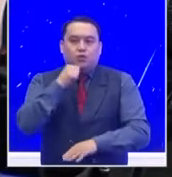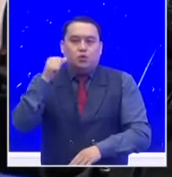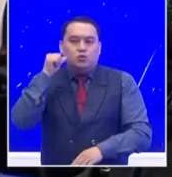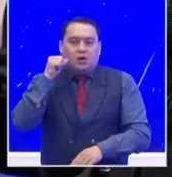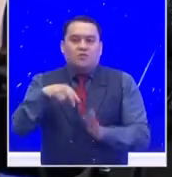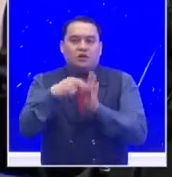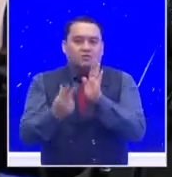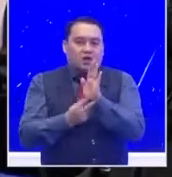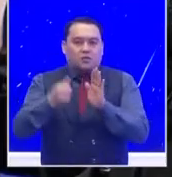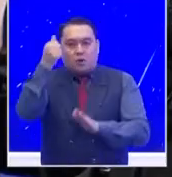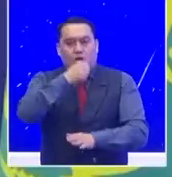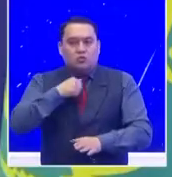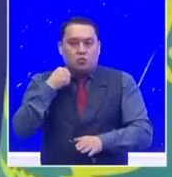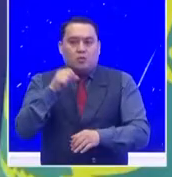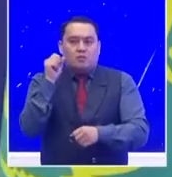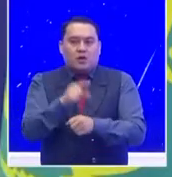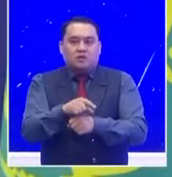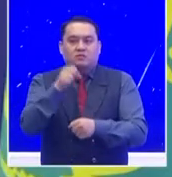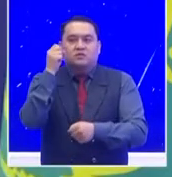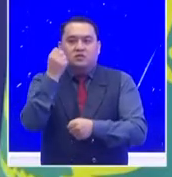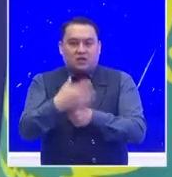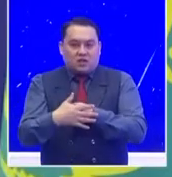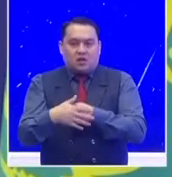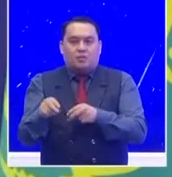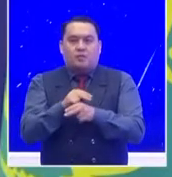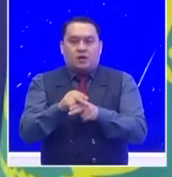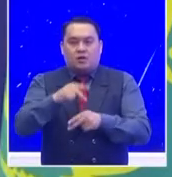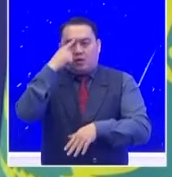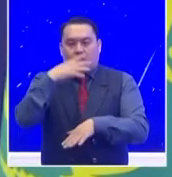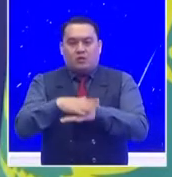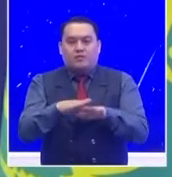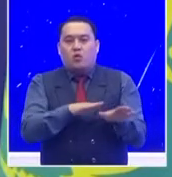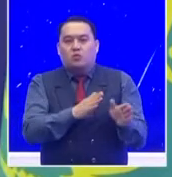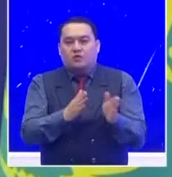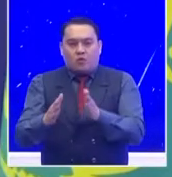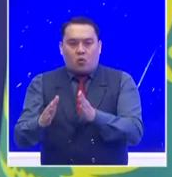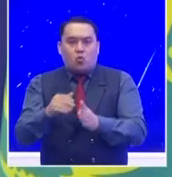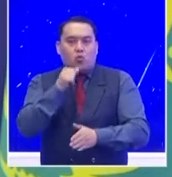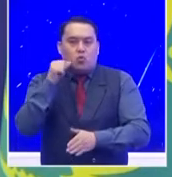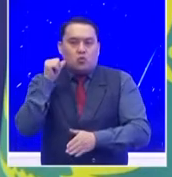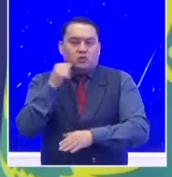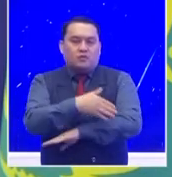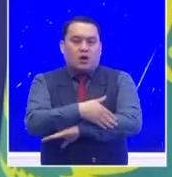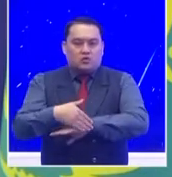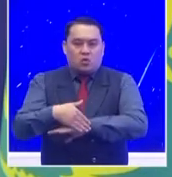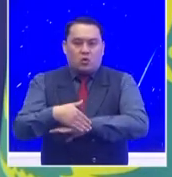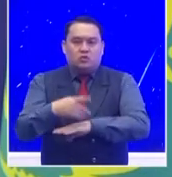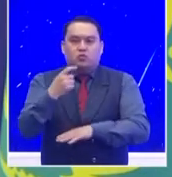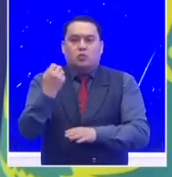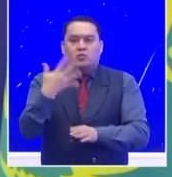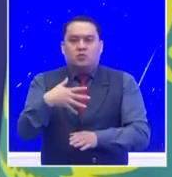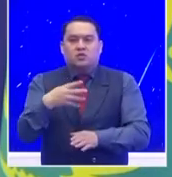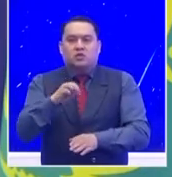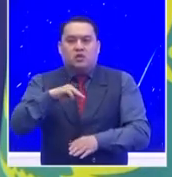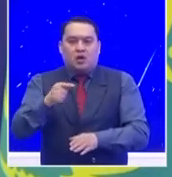в 2018 году давали поручение привести центр в порядок хотя бы Баталханова. В прошлом году мы по улице Баталханова свыше 150